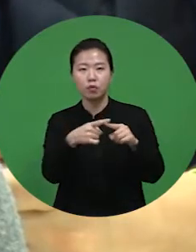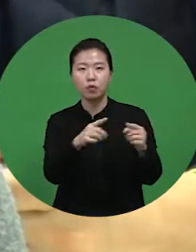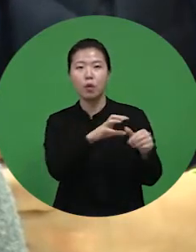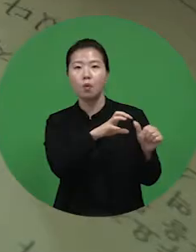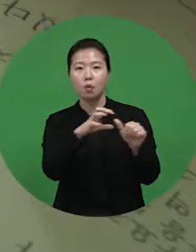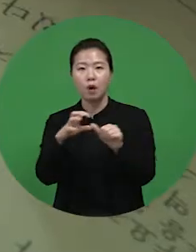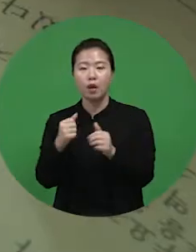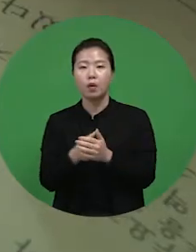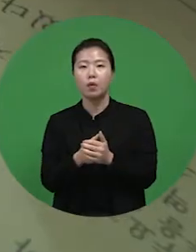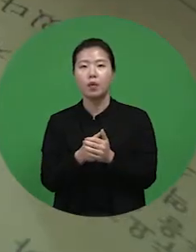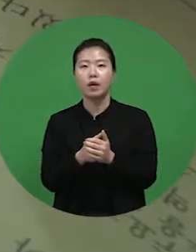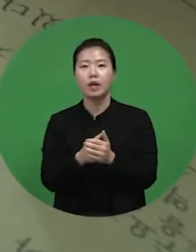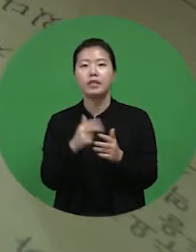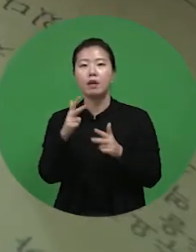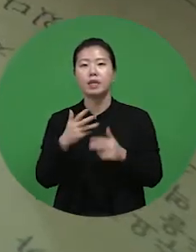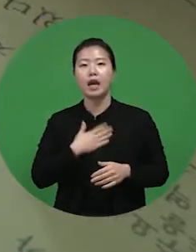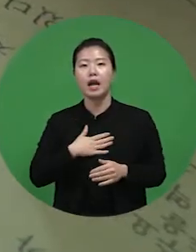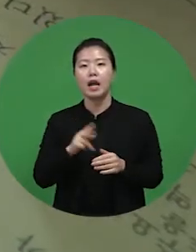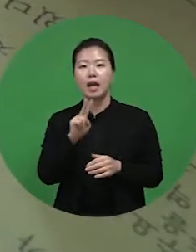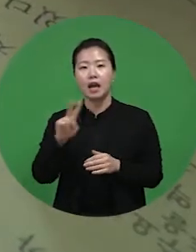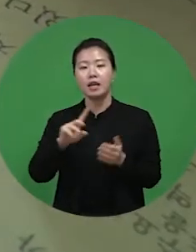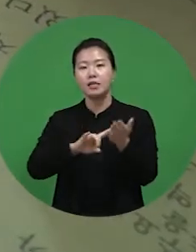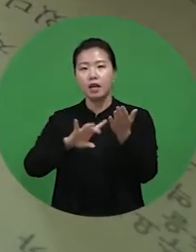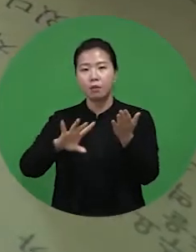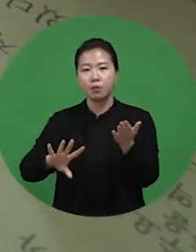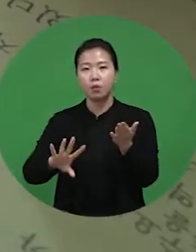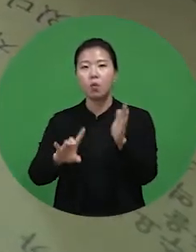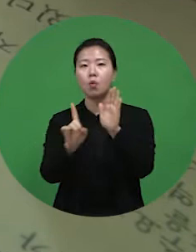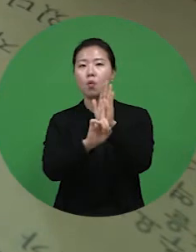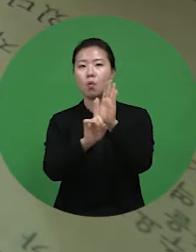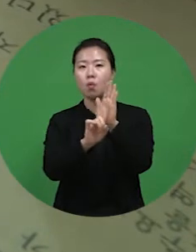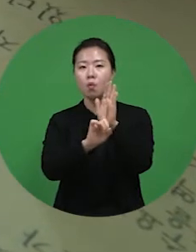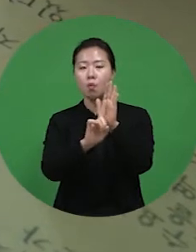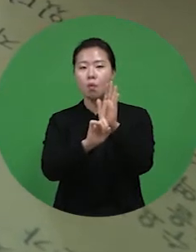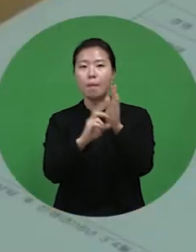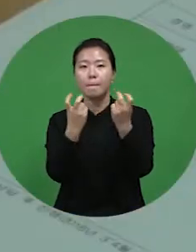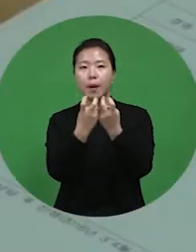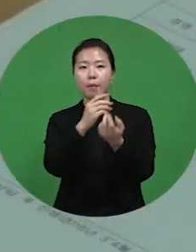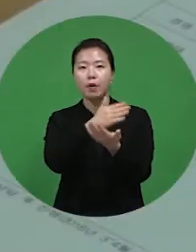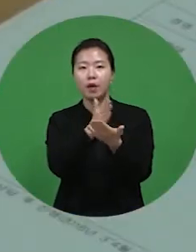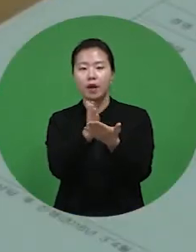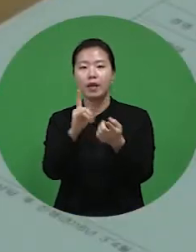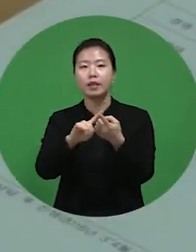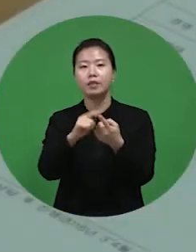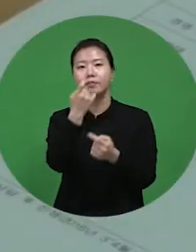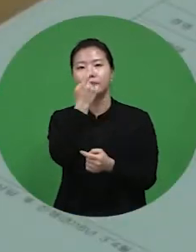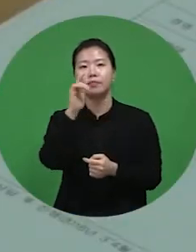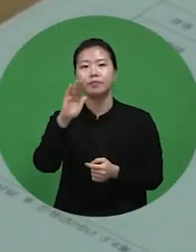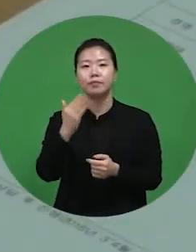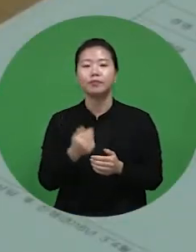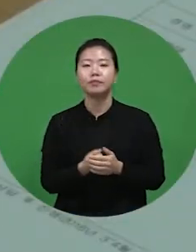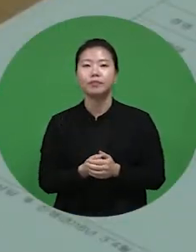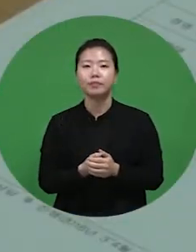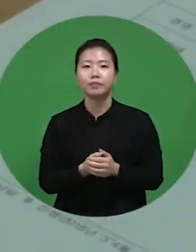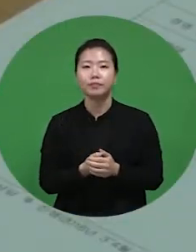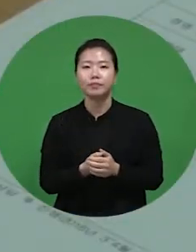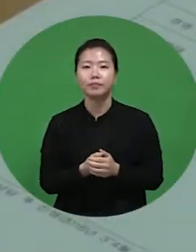및 활용, 사업자가 알아야 할 창업 세무, 온라인 마케팅 진행 방법 등에 대해 배우는 시간을